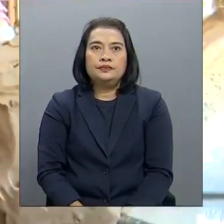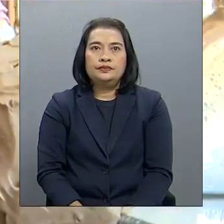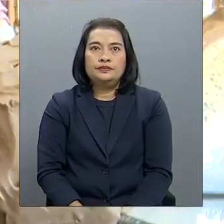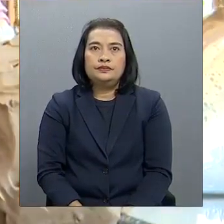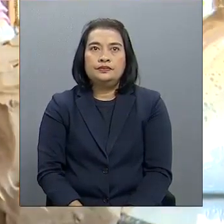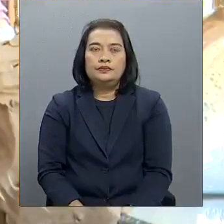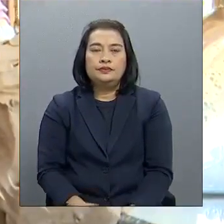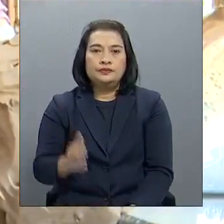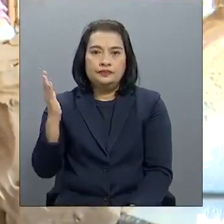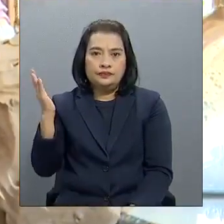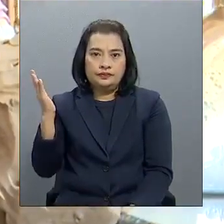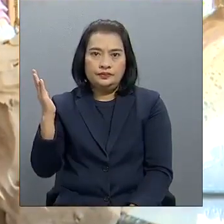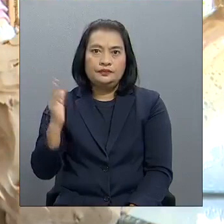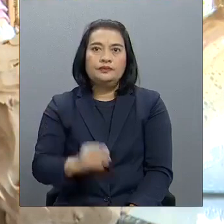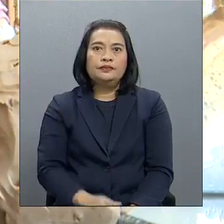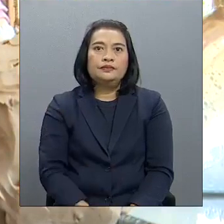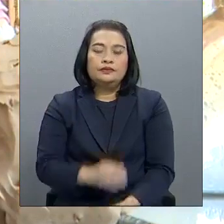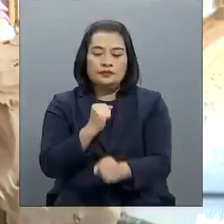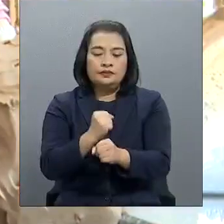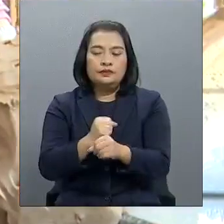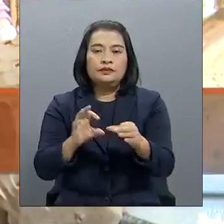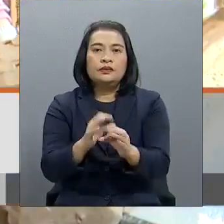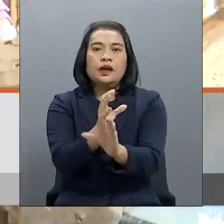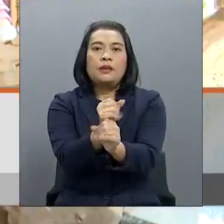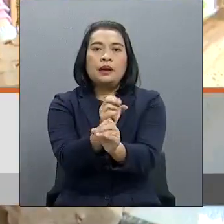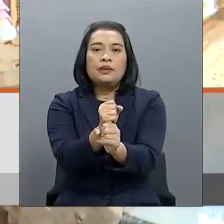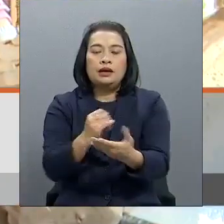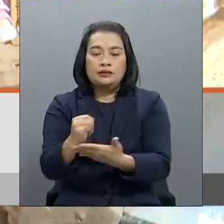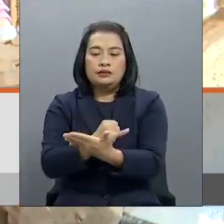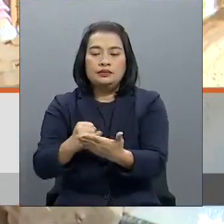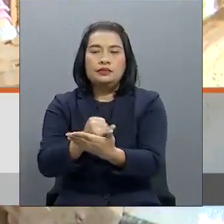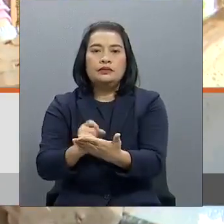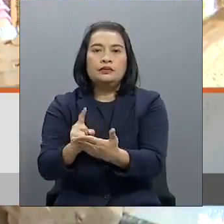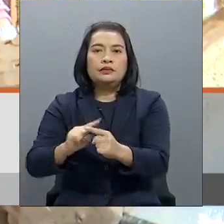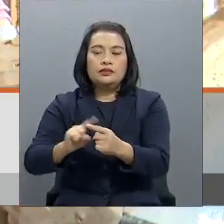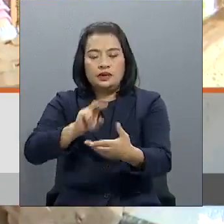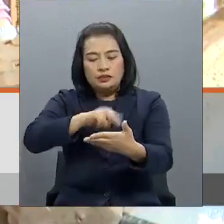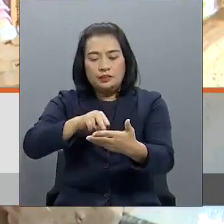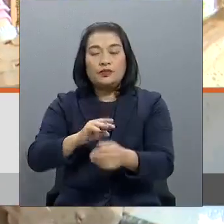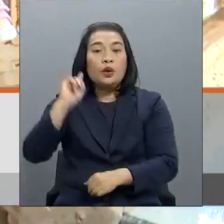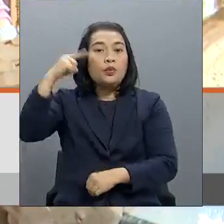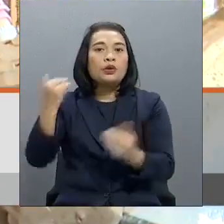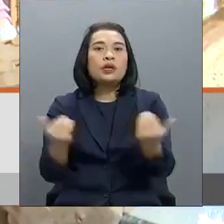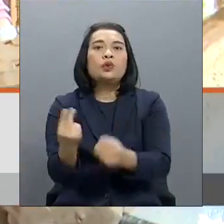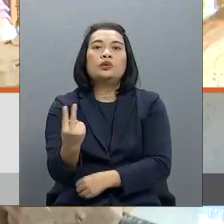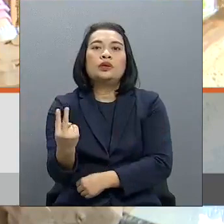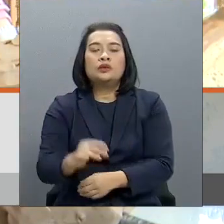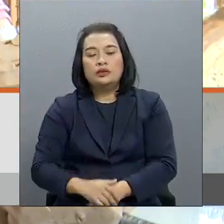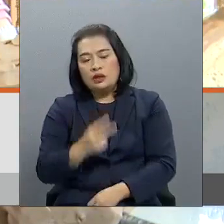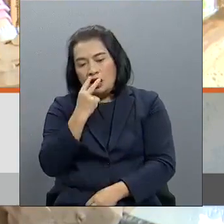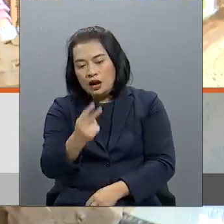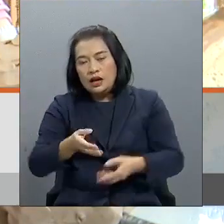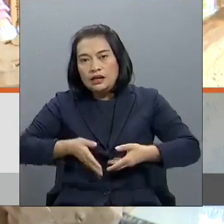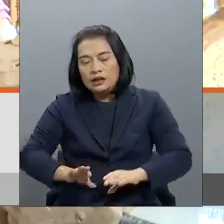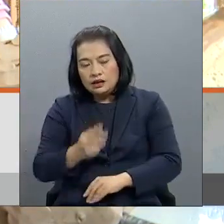ภาพพี่เอกกระสังช่วยนะคะทำงานศิลปะทั้งงานวาดรูปแล้วก็งานปั้นแบบนี้เนี่ยลูกสาวทั้งสองคนก็มีโอกาสได้เห็นมาตั้งแต่เกิดแล้ว